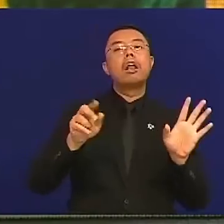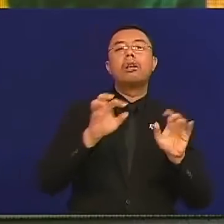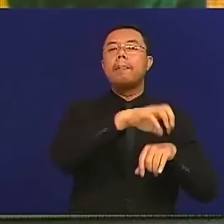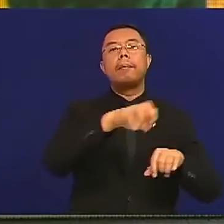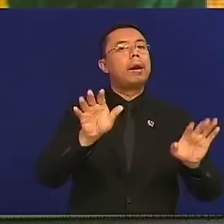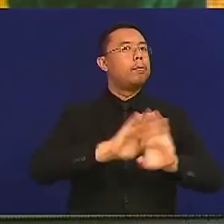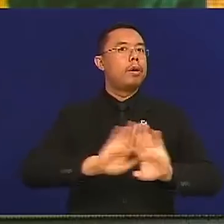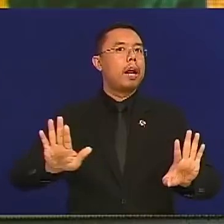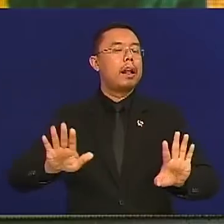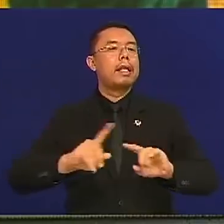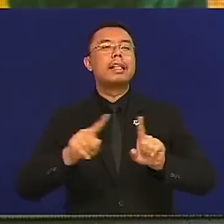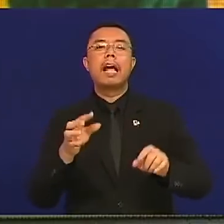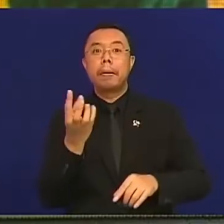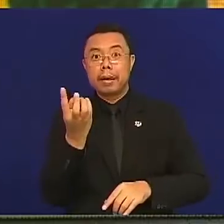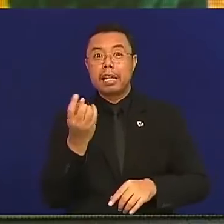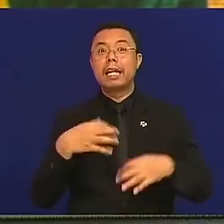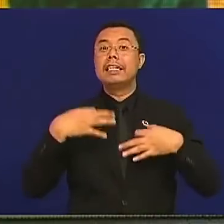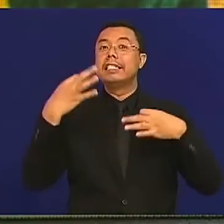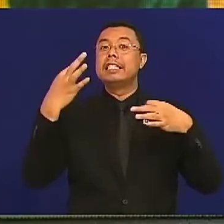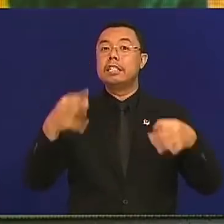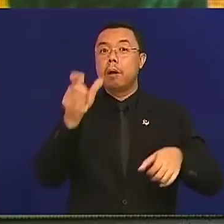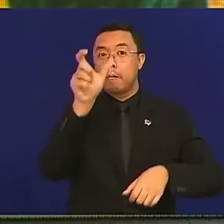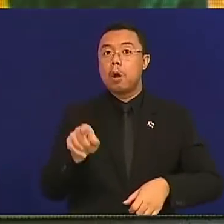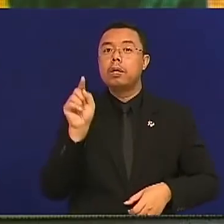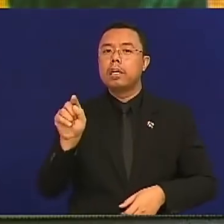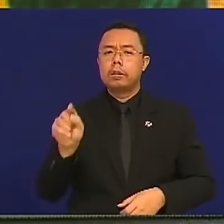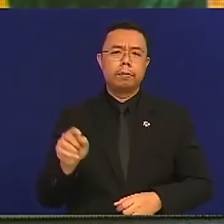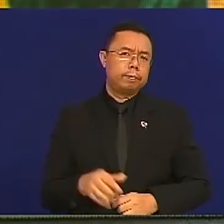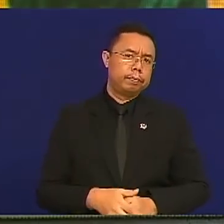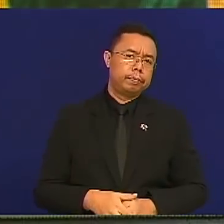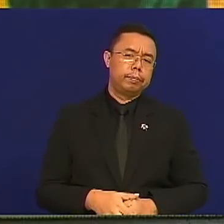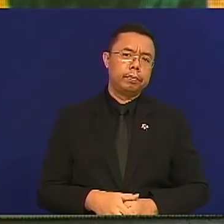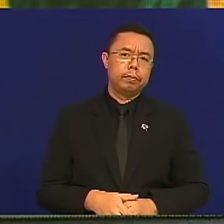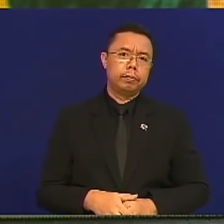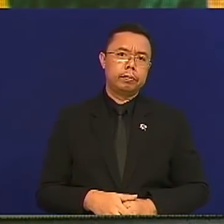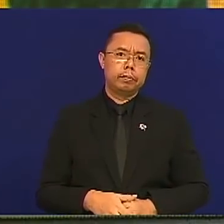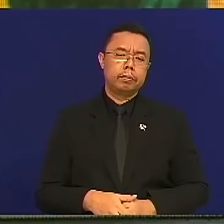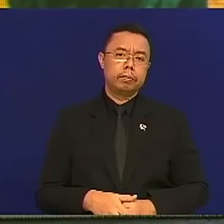materinya. Tapi nilai jiwa manusia itu.